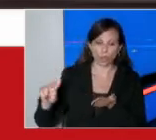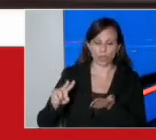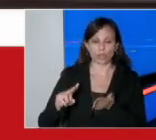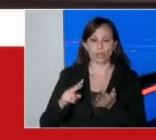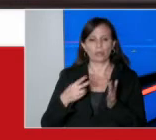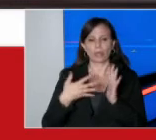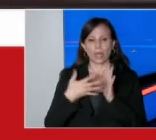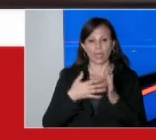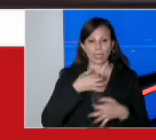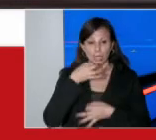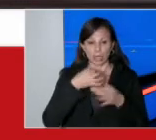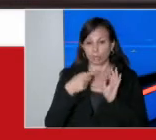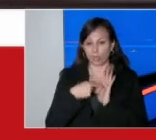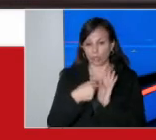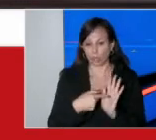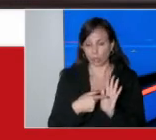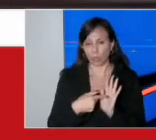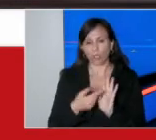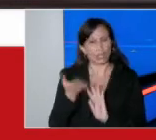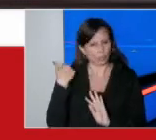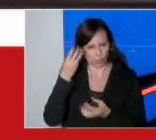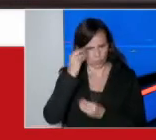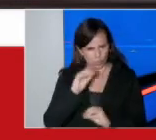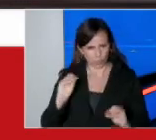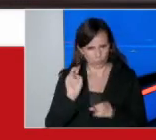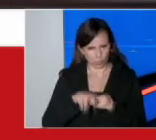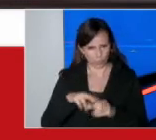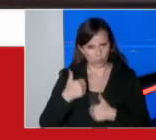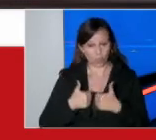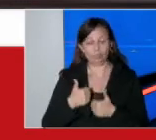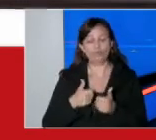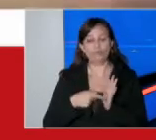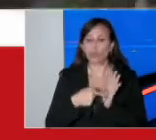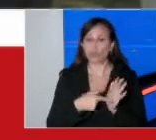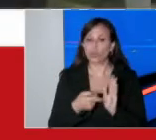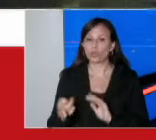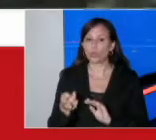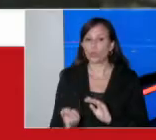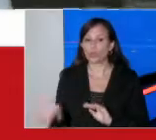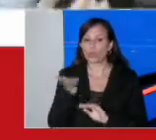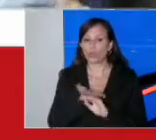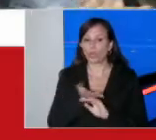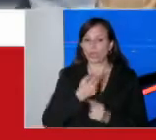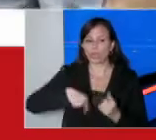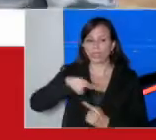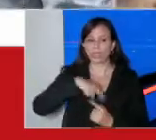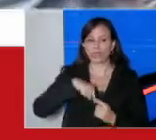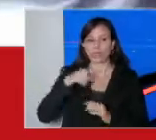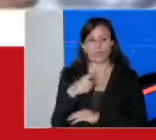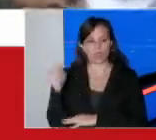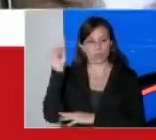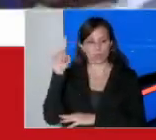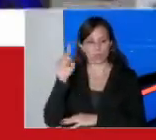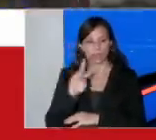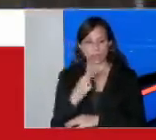לפני שזמור הכריז על מועמדותה לנשיאות, שהוא זה שיעלה לסיבוב ההצבעה השני, והתמודד מול